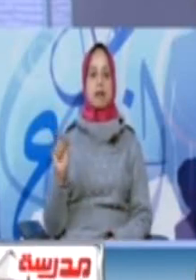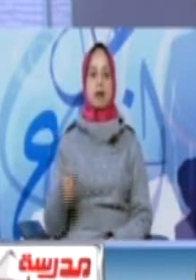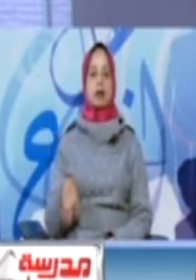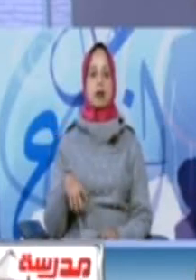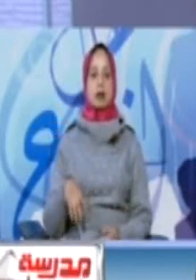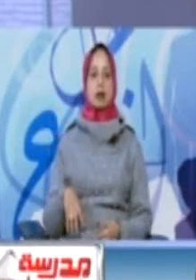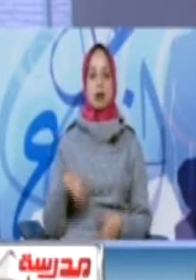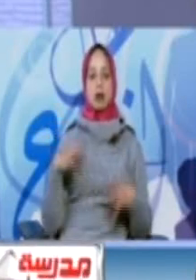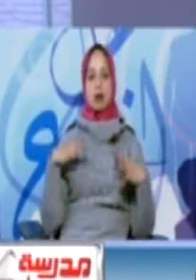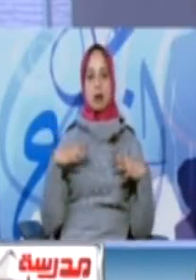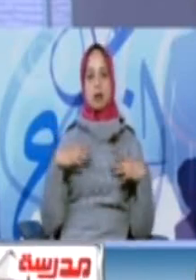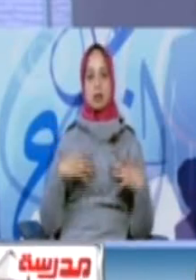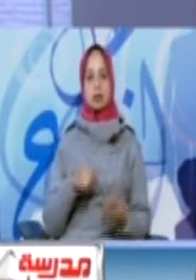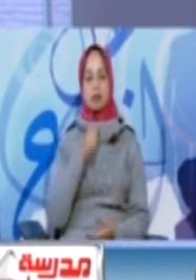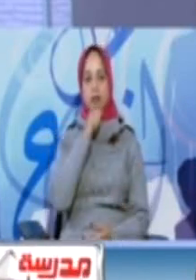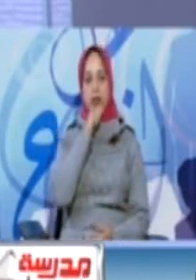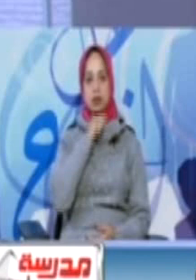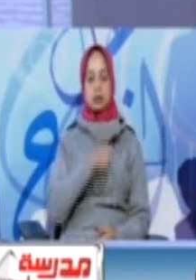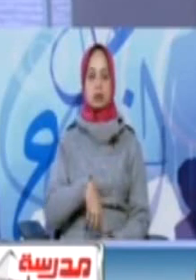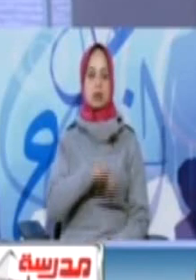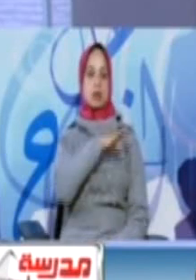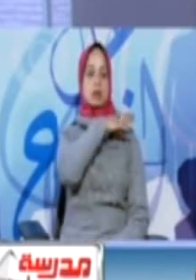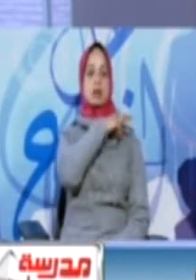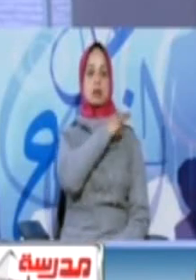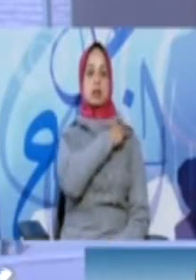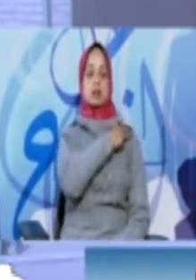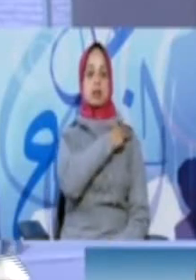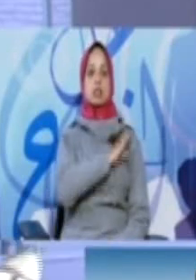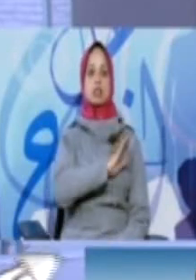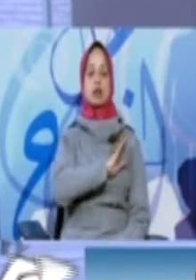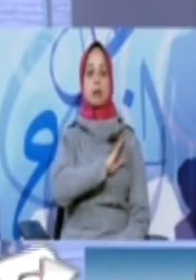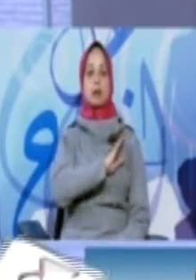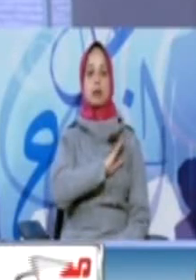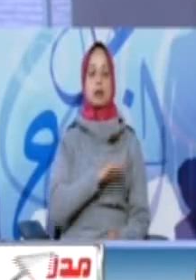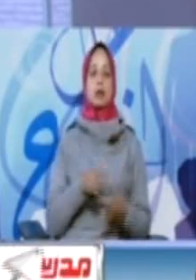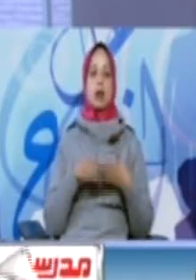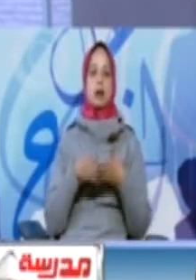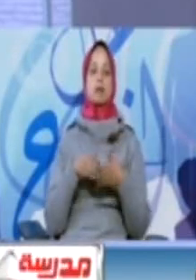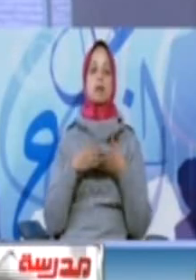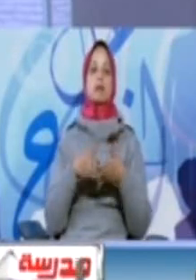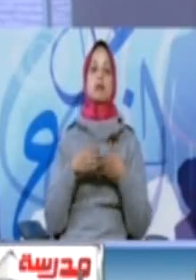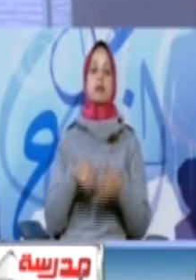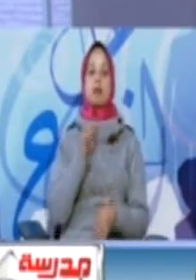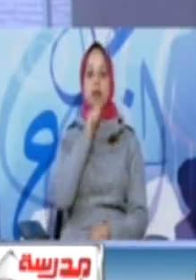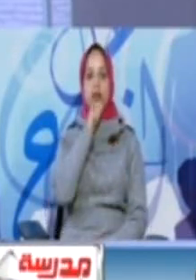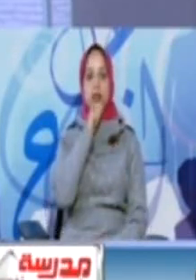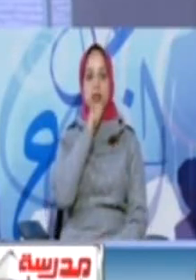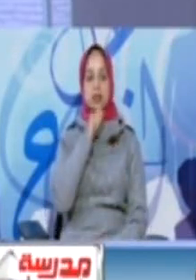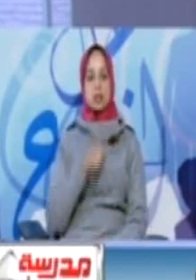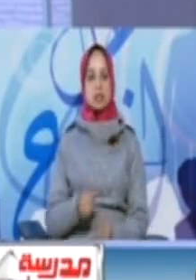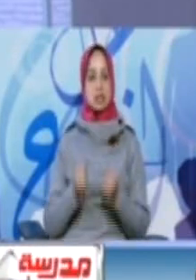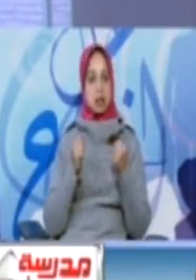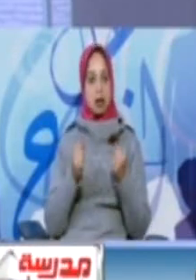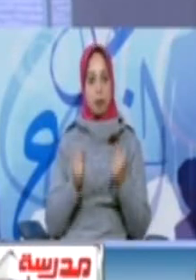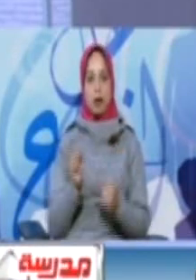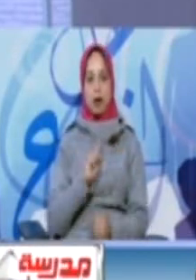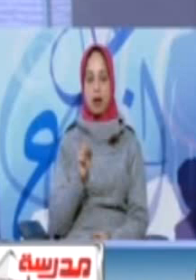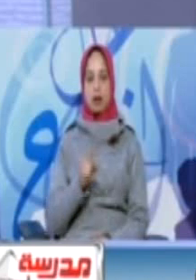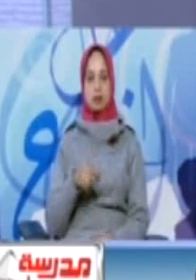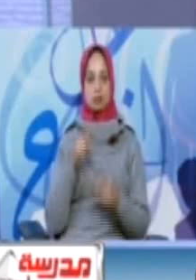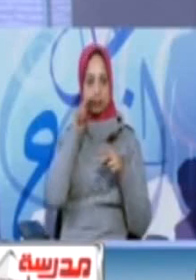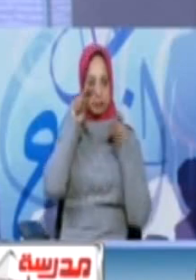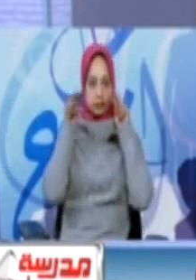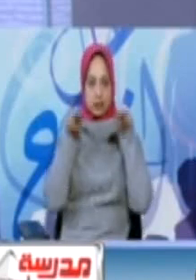ضابط من ضباط الحمله الفرنسيه. صعبه؟ لا مش صعبة بس. طب تمام. طب ركز